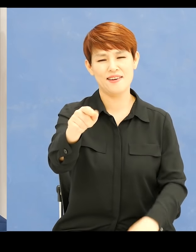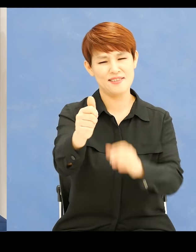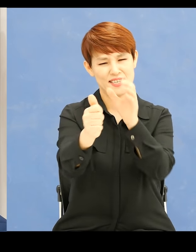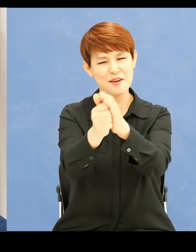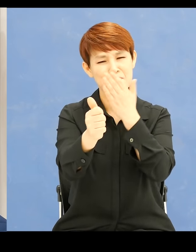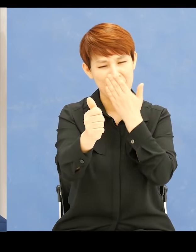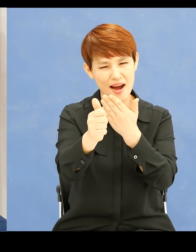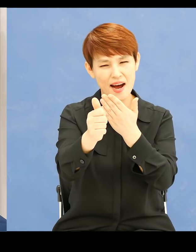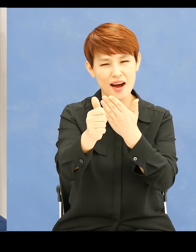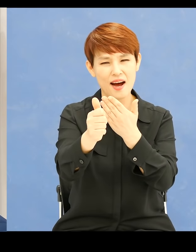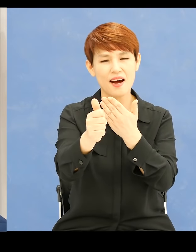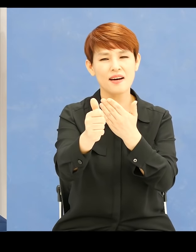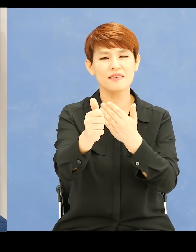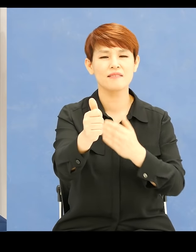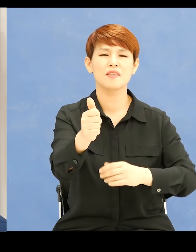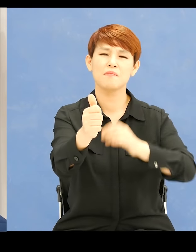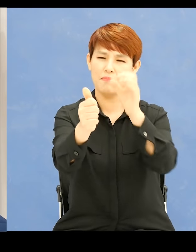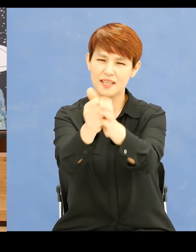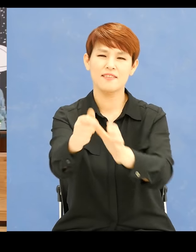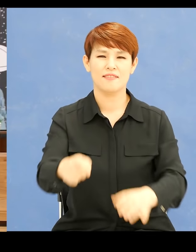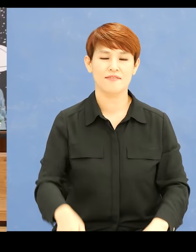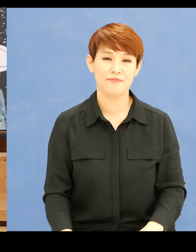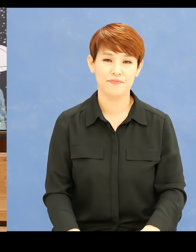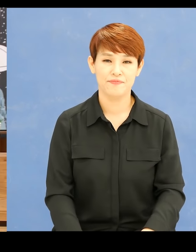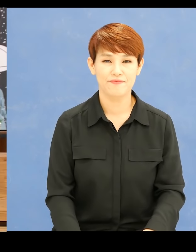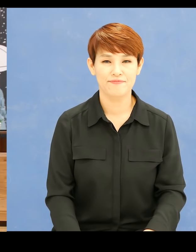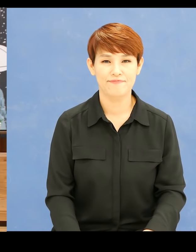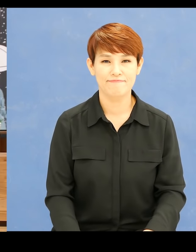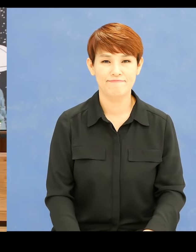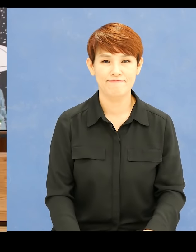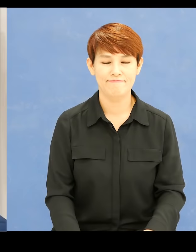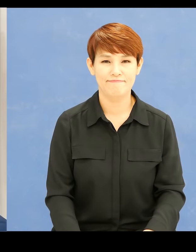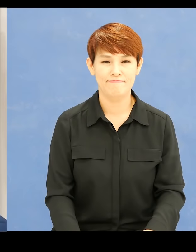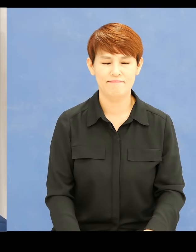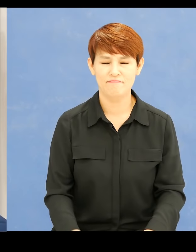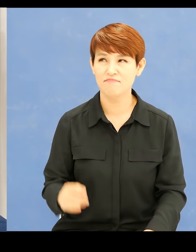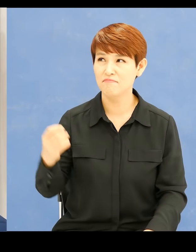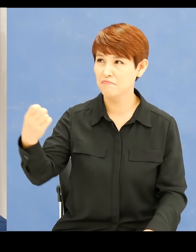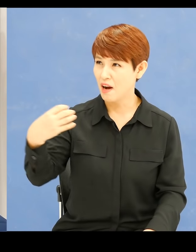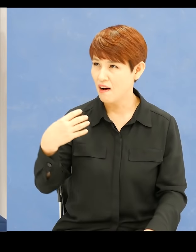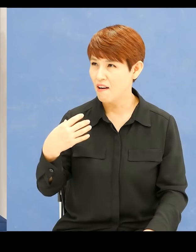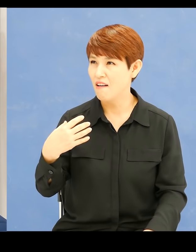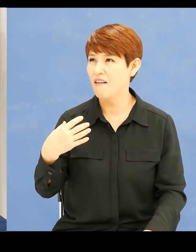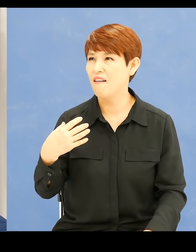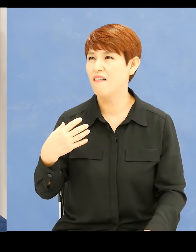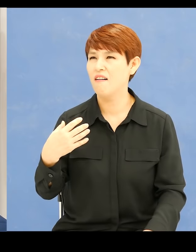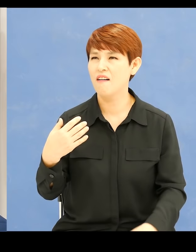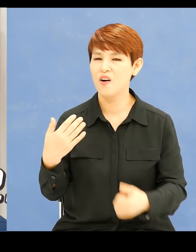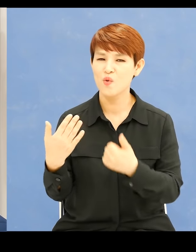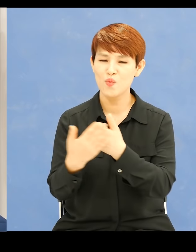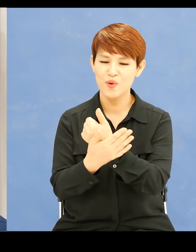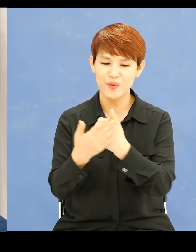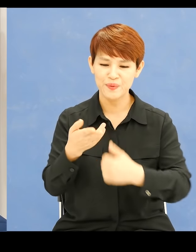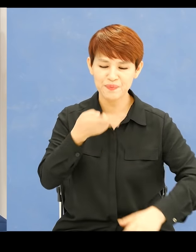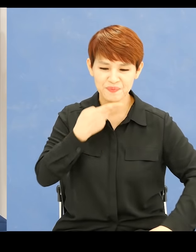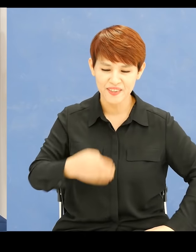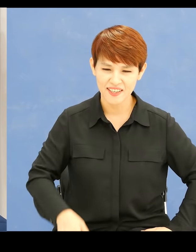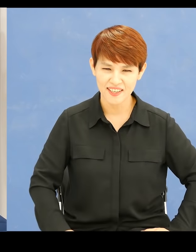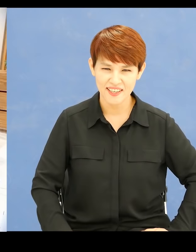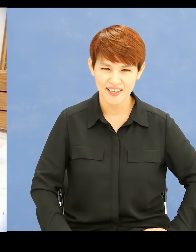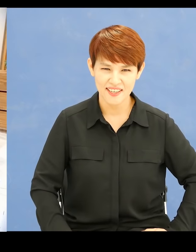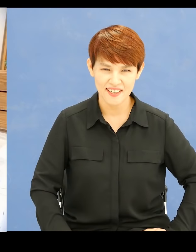영혼 맡아줄 것 같으니까 하나님이 맡기신 거야. 그러시구나. 예. 이렇게 얘기를 하시는데 그 얘기를 듣는데 위로가 하나도 안